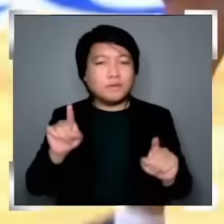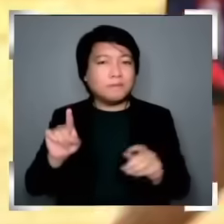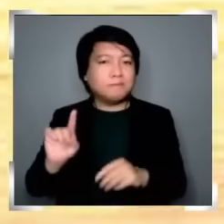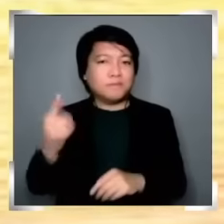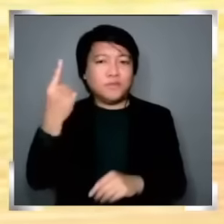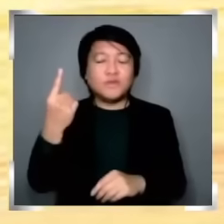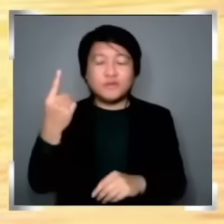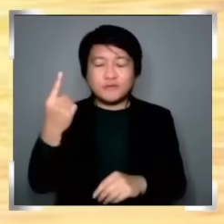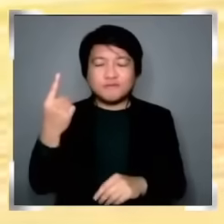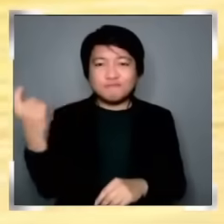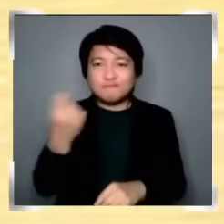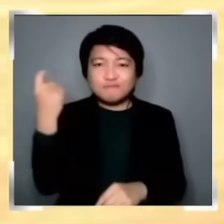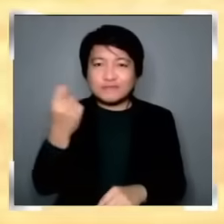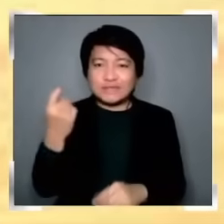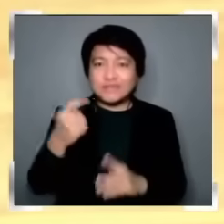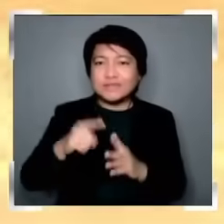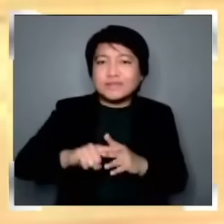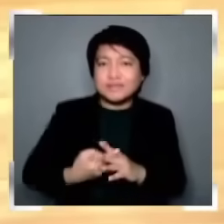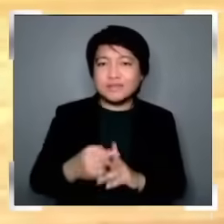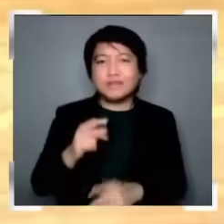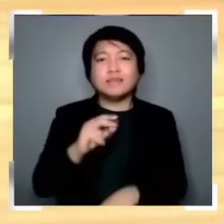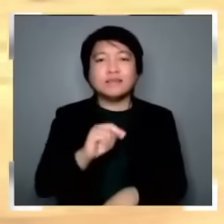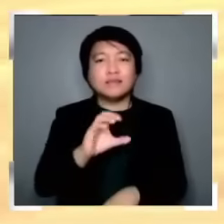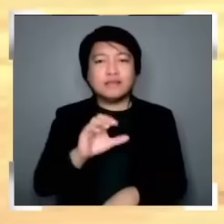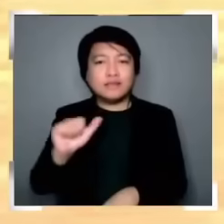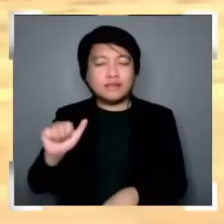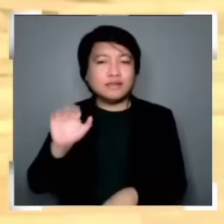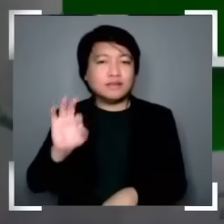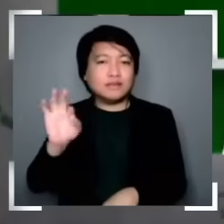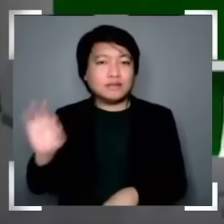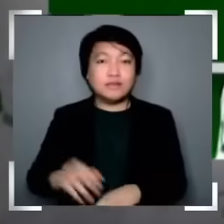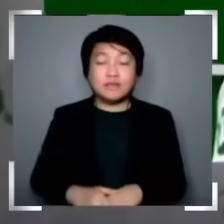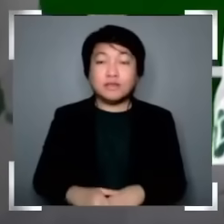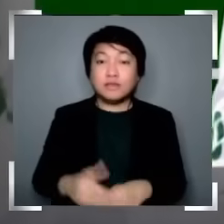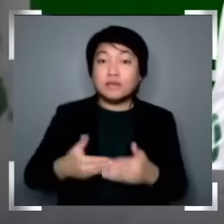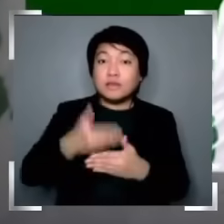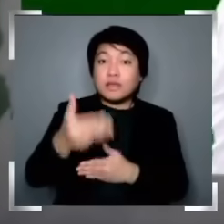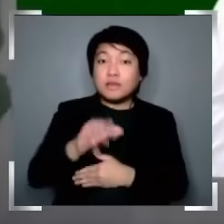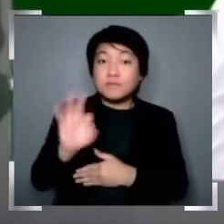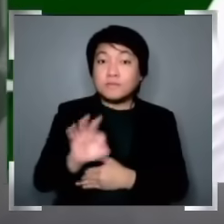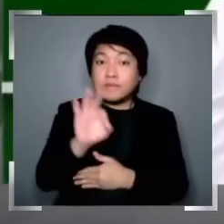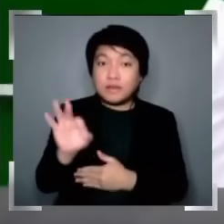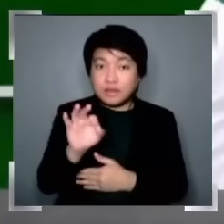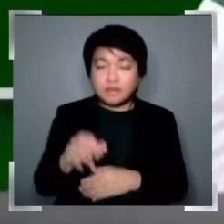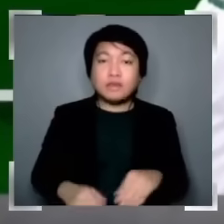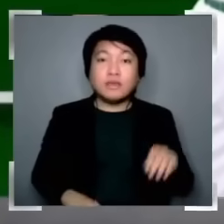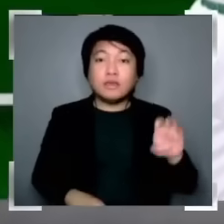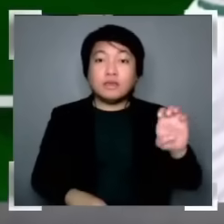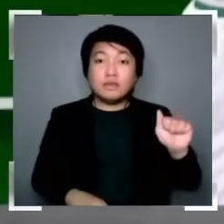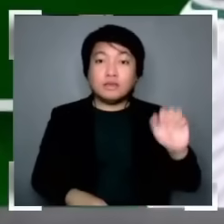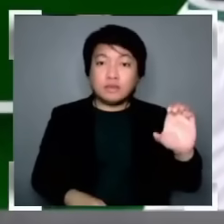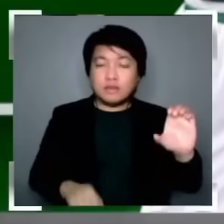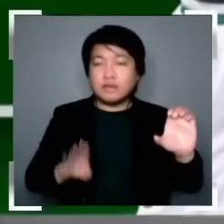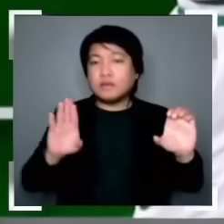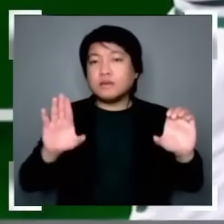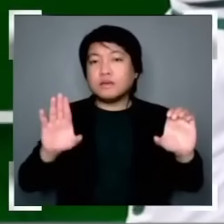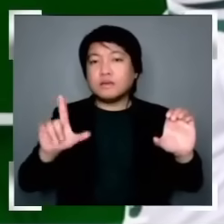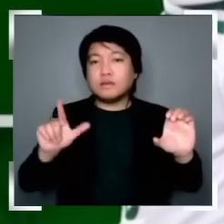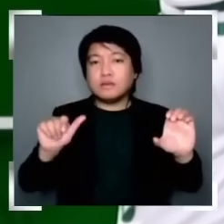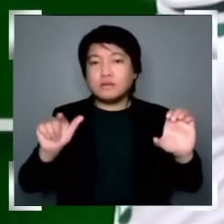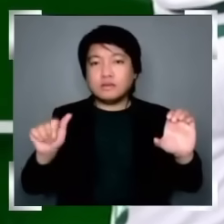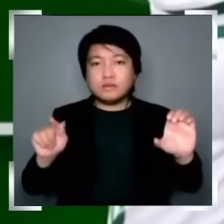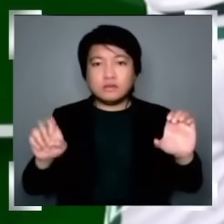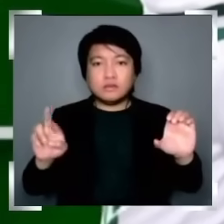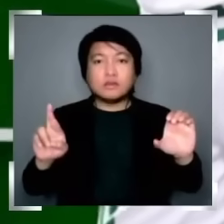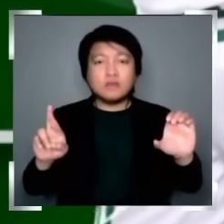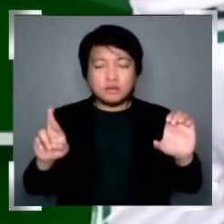Sa Biyernes, maghaharap naman ang Binil Blazers at ang AAC Generals. Kasunod nito, maglalaban ang